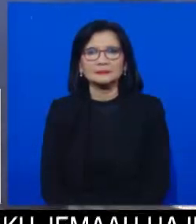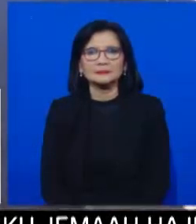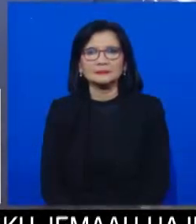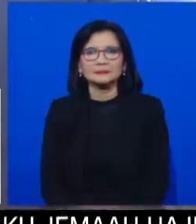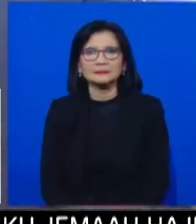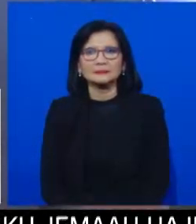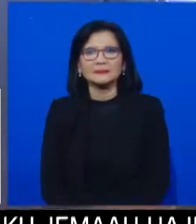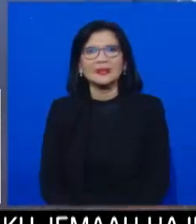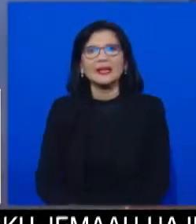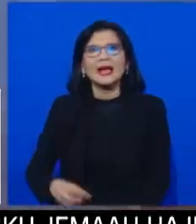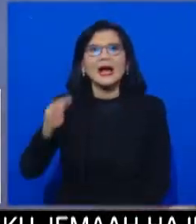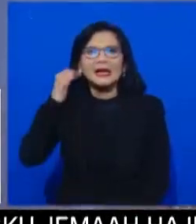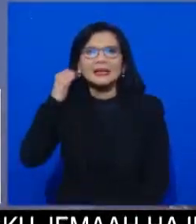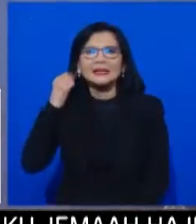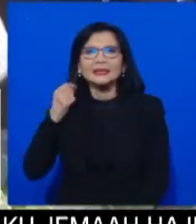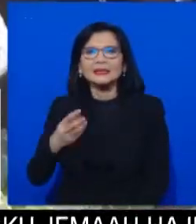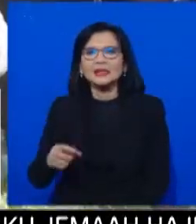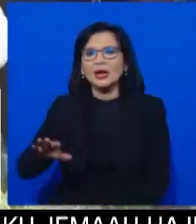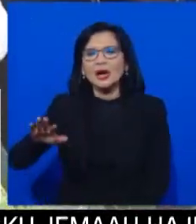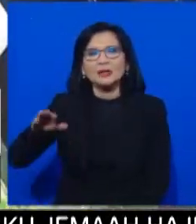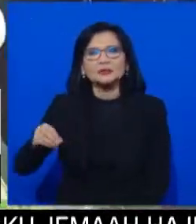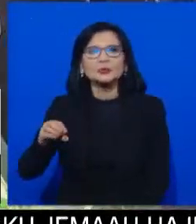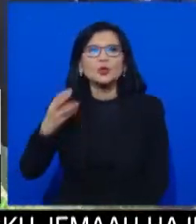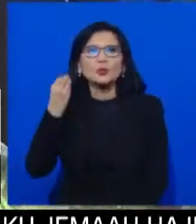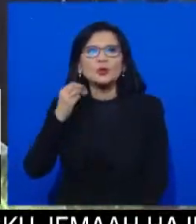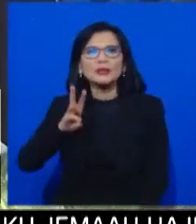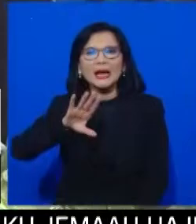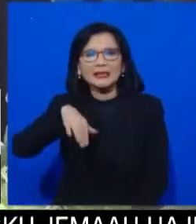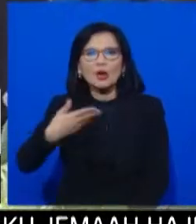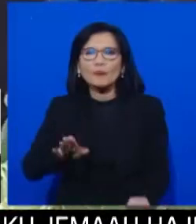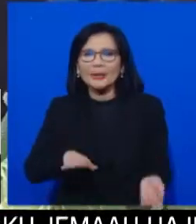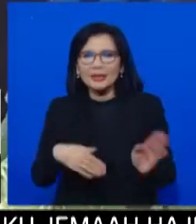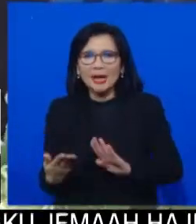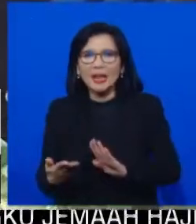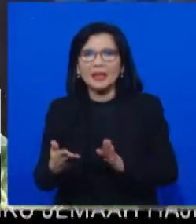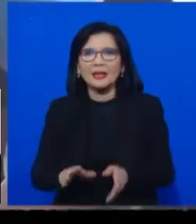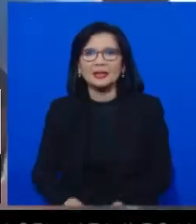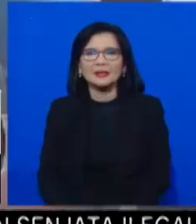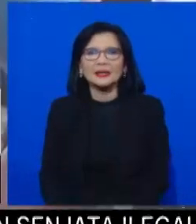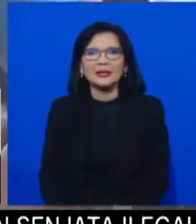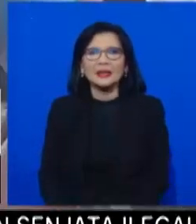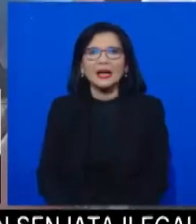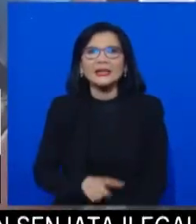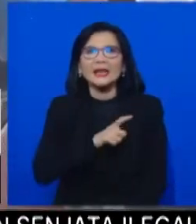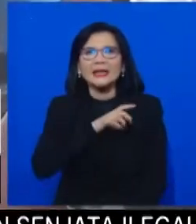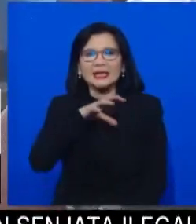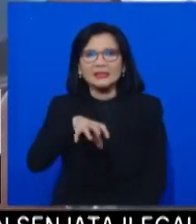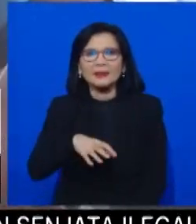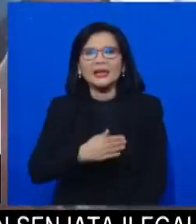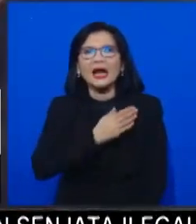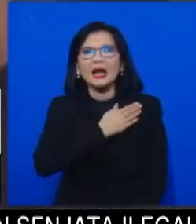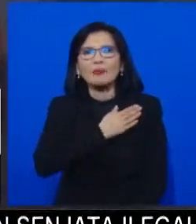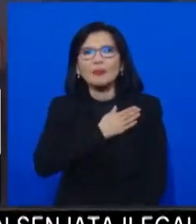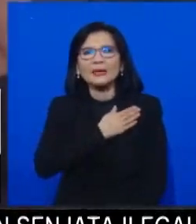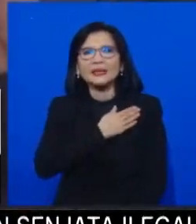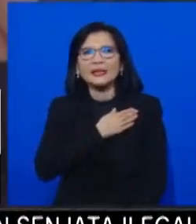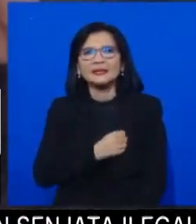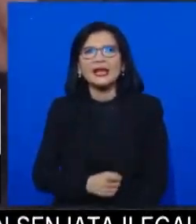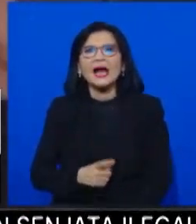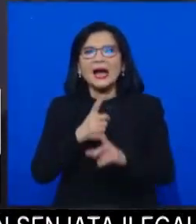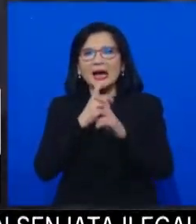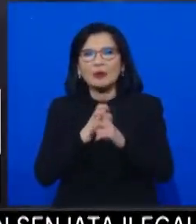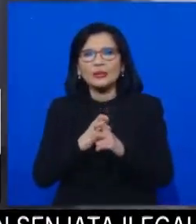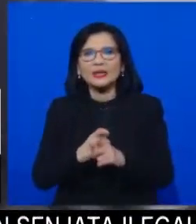Ayunda, gadis kecil berusia 3 tahun meninggal Senin sore. Menurut warga desa Tempuran, Kecamatan Paron, Kabupaten Ngawi, tempat Ayunda